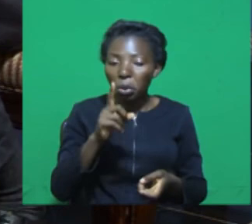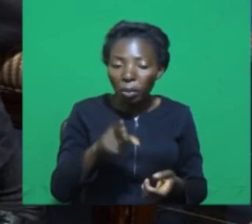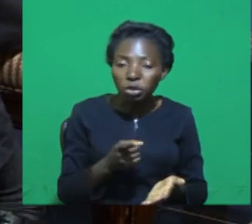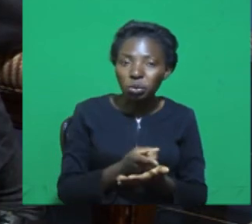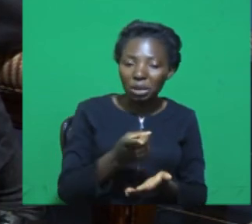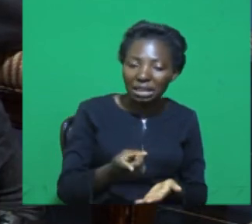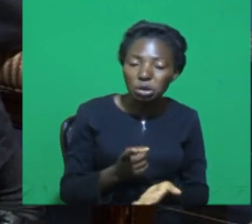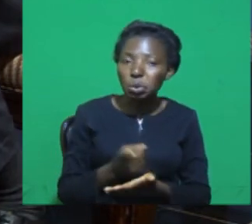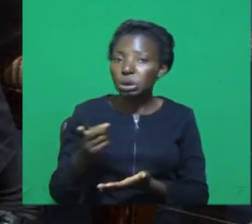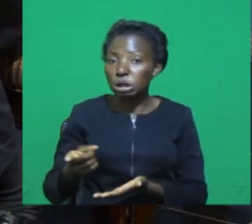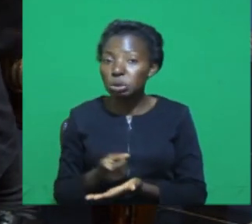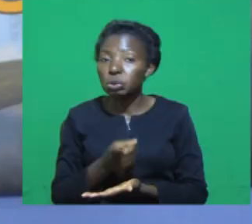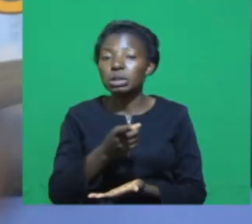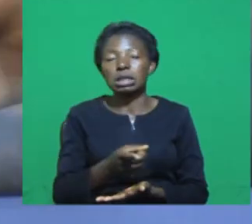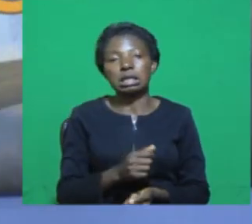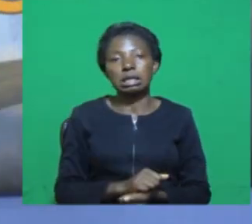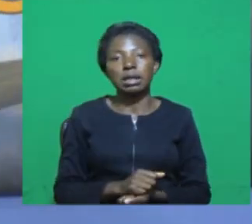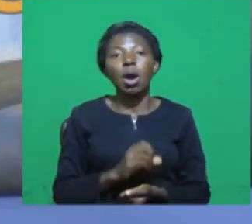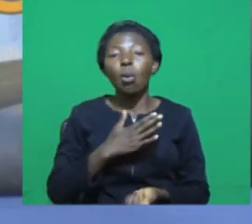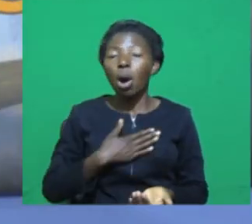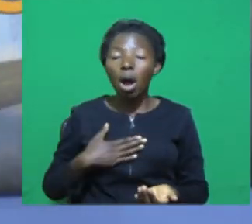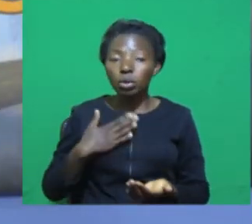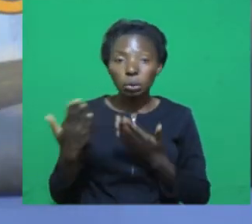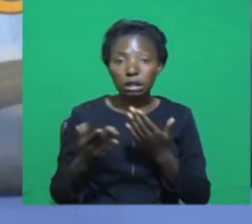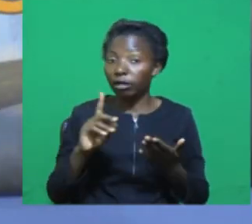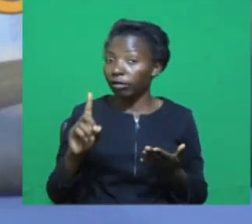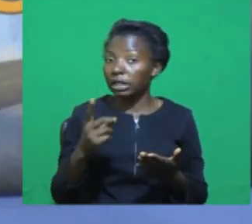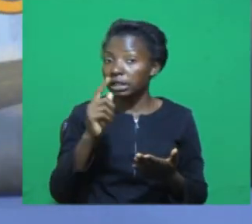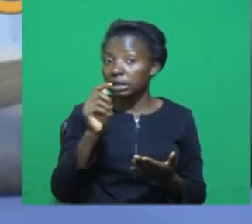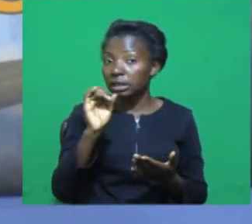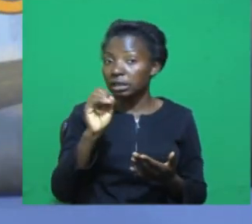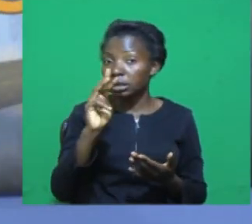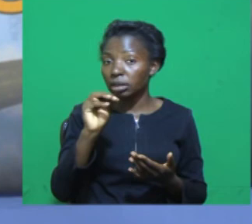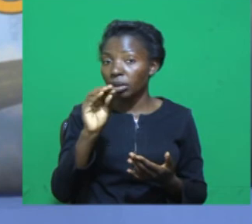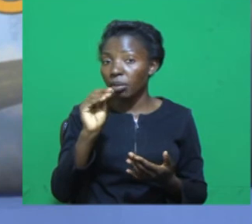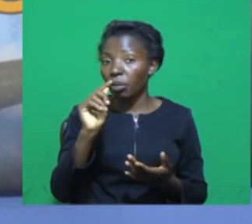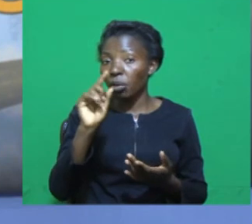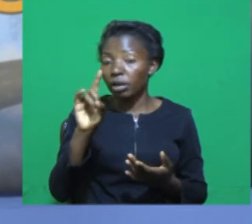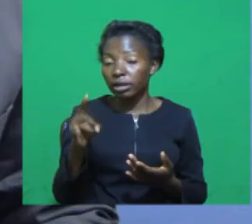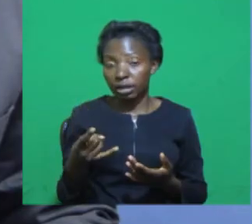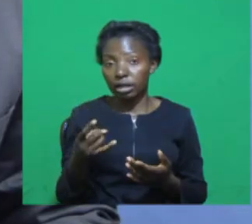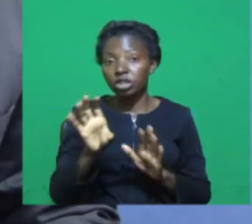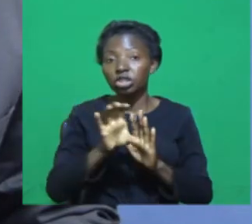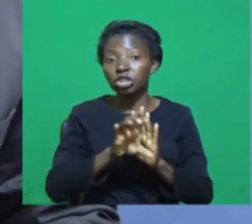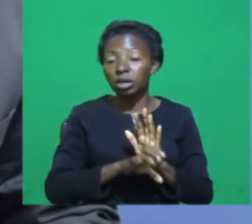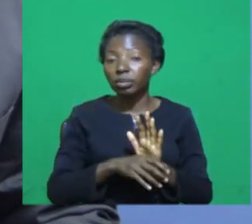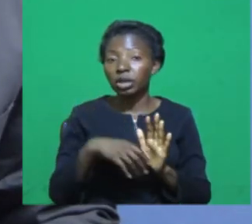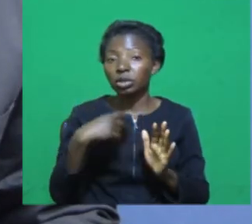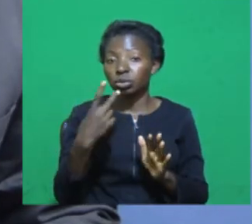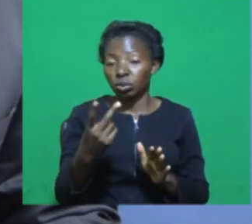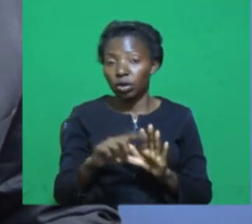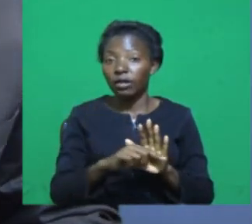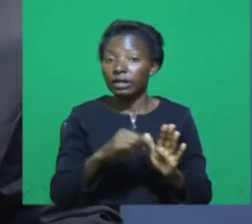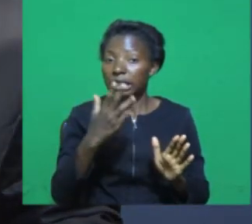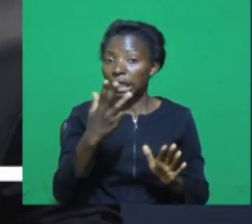apa wapfuurira. Saka verengai 1 Timothy chapter 2 verse ya 9 to 10 pastor. Timothy wekutanga